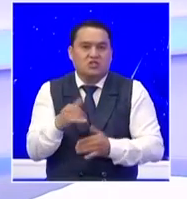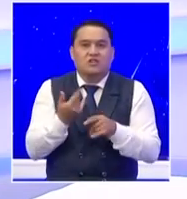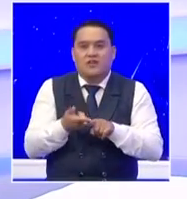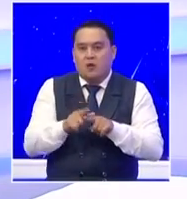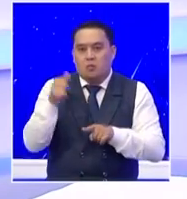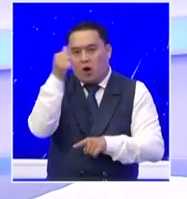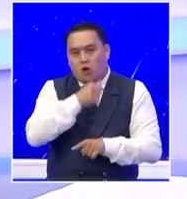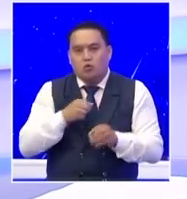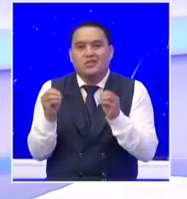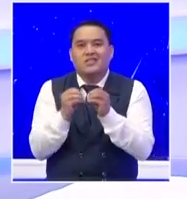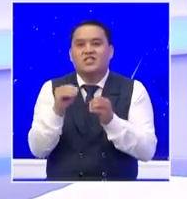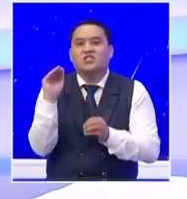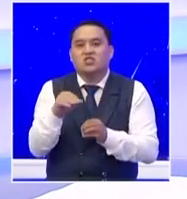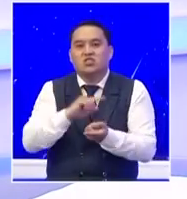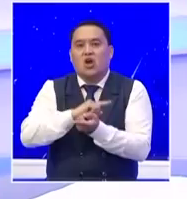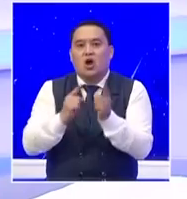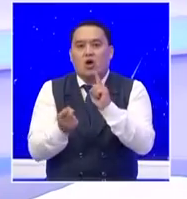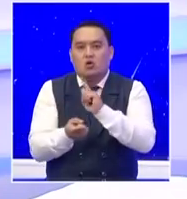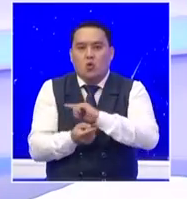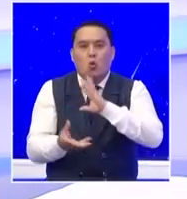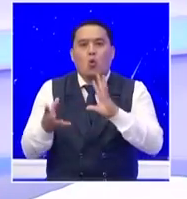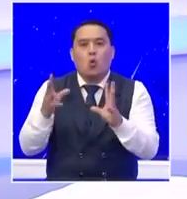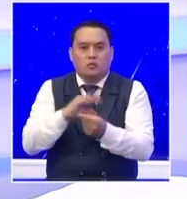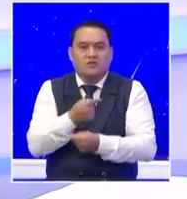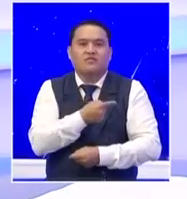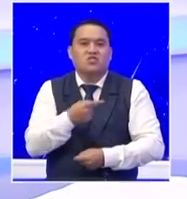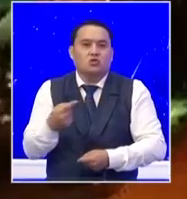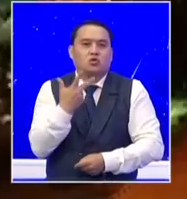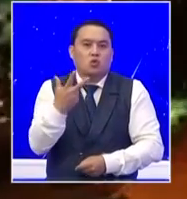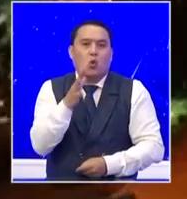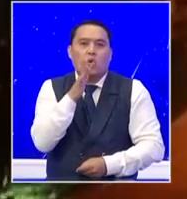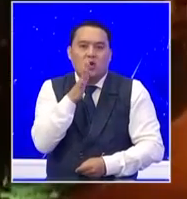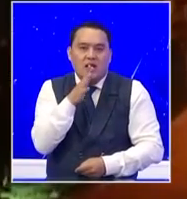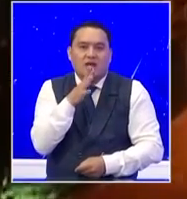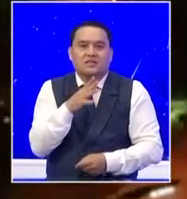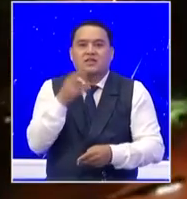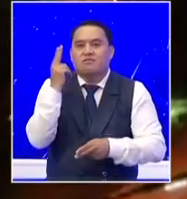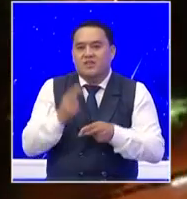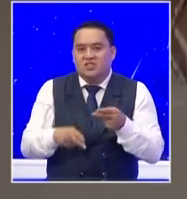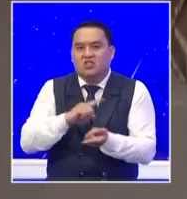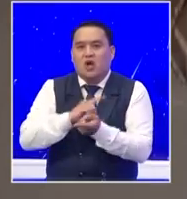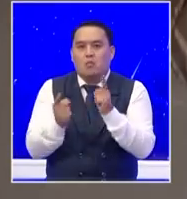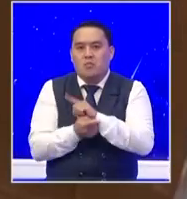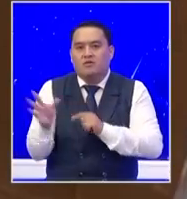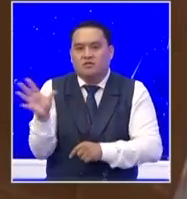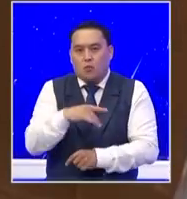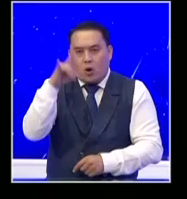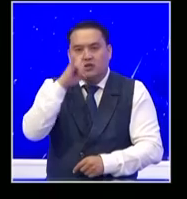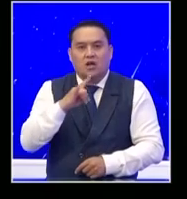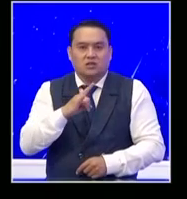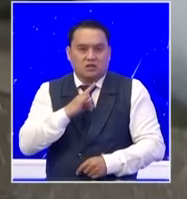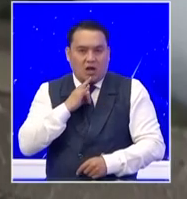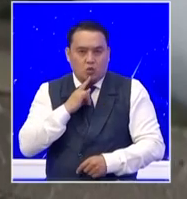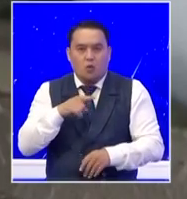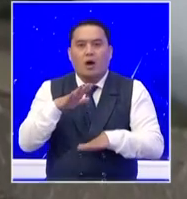году планируется поменять 10 тысяч из общего числа. В течение 3 лет намерены завершить замену по всей столице, сообщают в